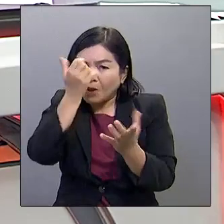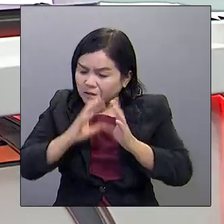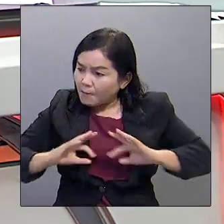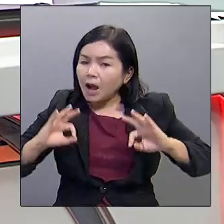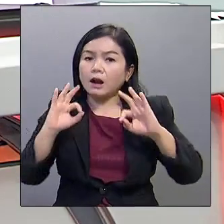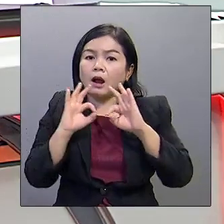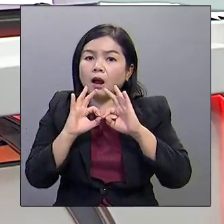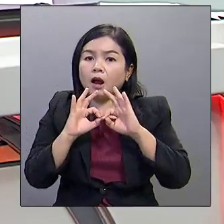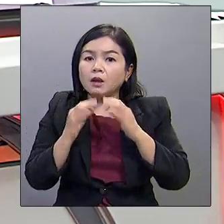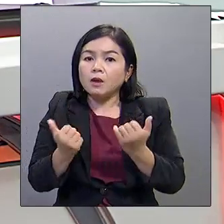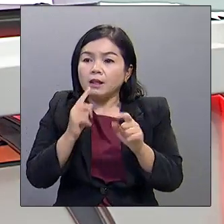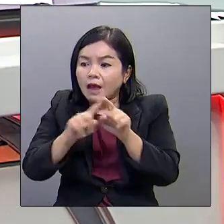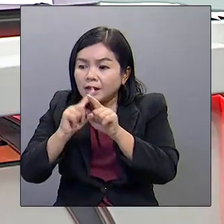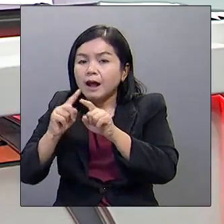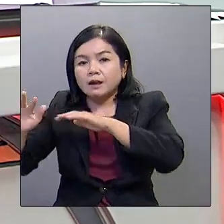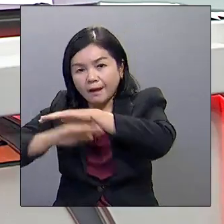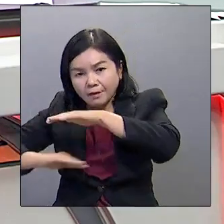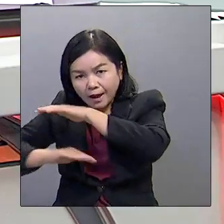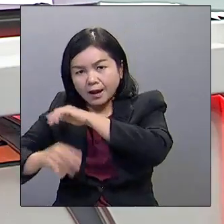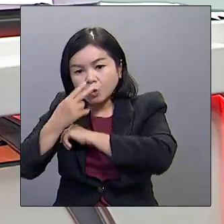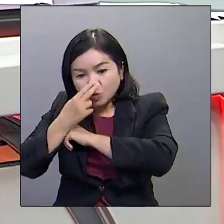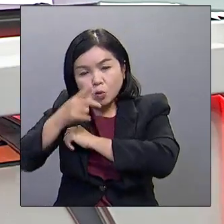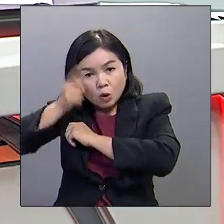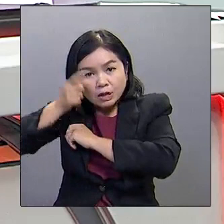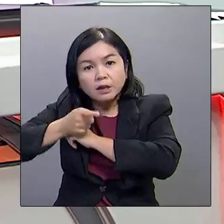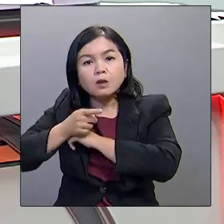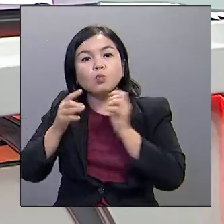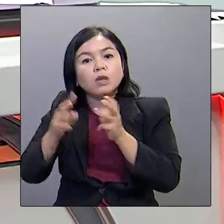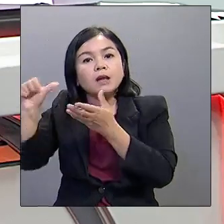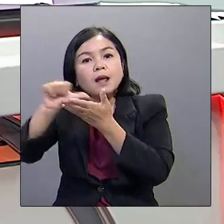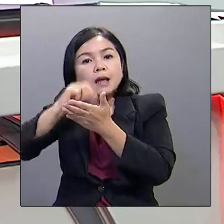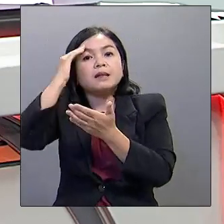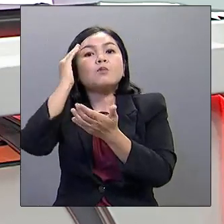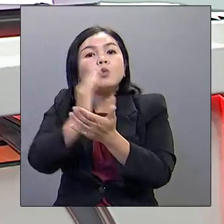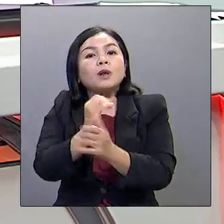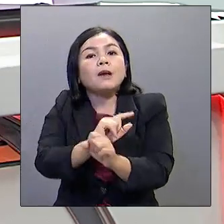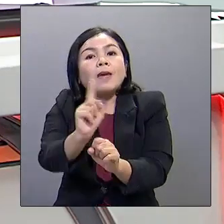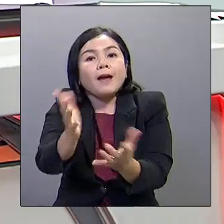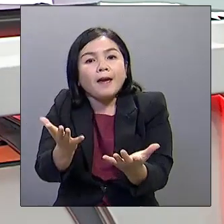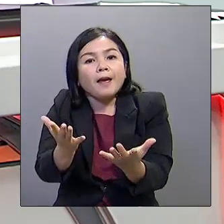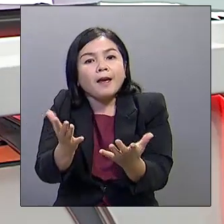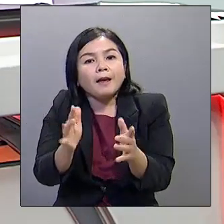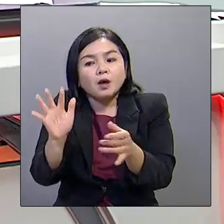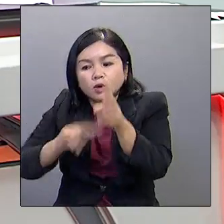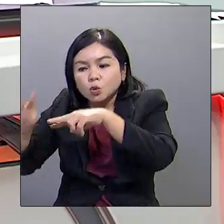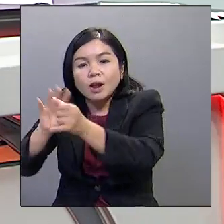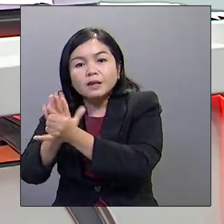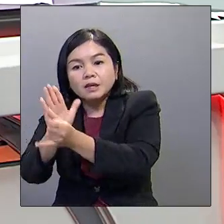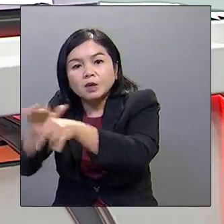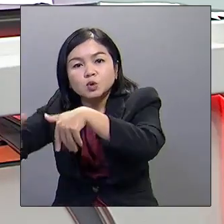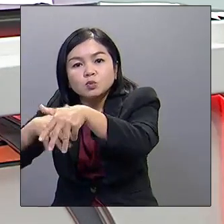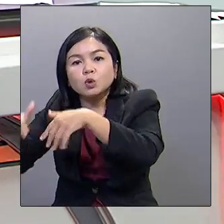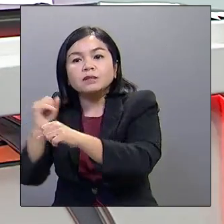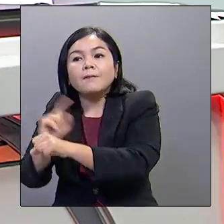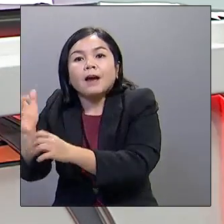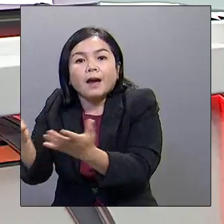ะคะทั้งข้อมูลข้อเท็จจริงในสิ่งที่เกิดขึ้นกับแนวทางแก้ไขว่าตำรวจจะปกป้องประชาชนจากปัญหาเหล่านี้ที่จะนำ